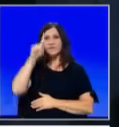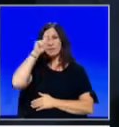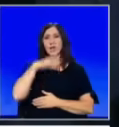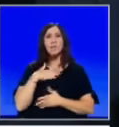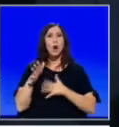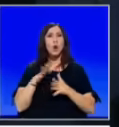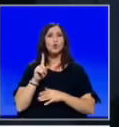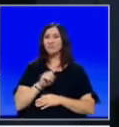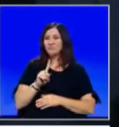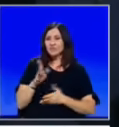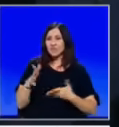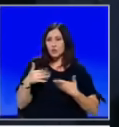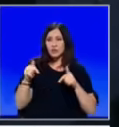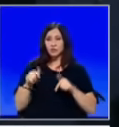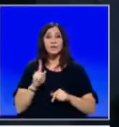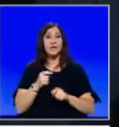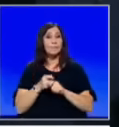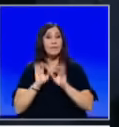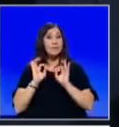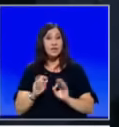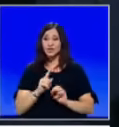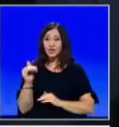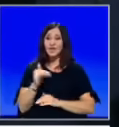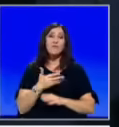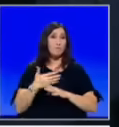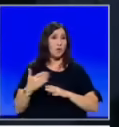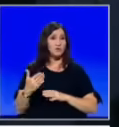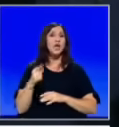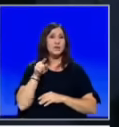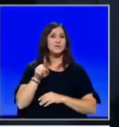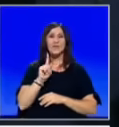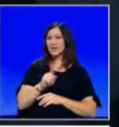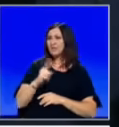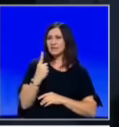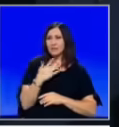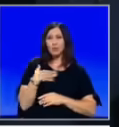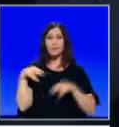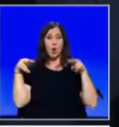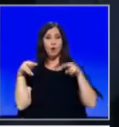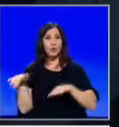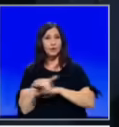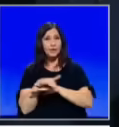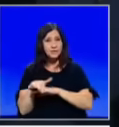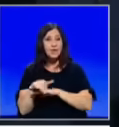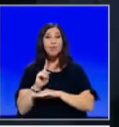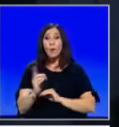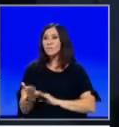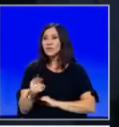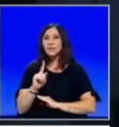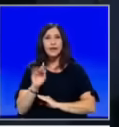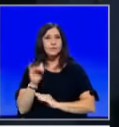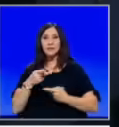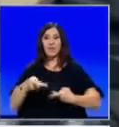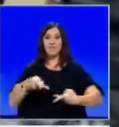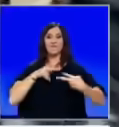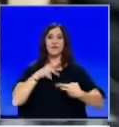има хора, които не са желани тук и трябва да направим така, че да не идват повече. Затова трябва не само да има контрол по границите, но и бежанците трябва да бъдат